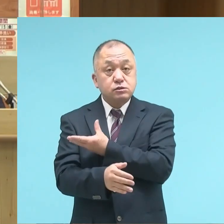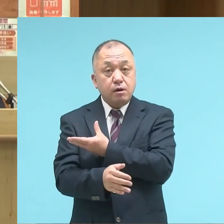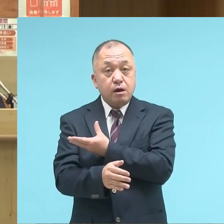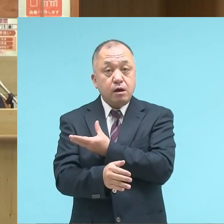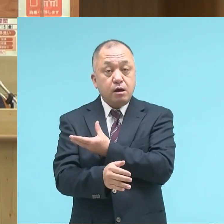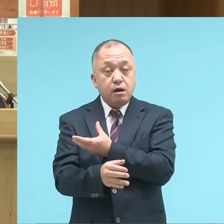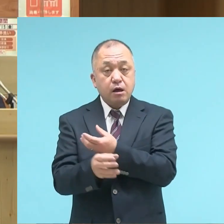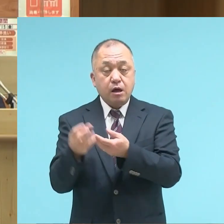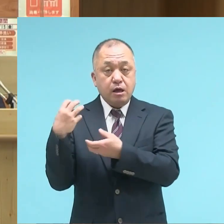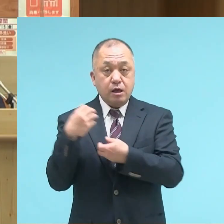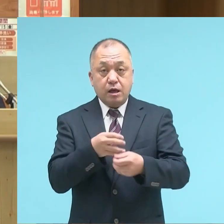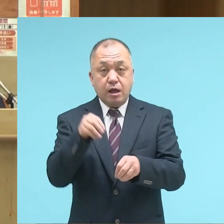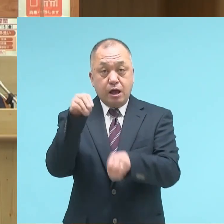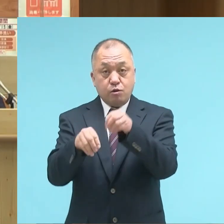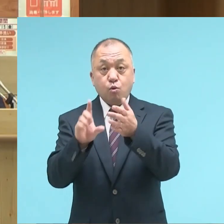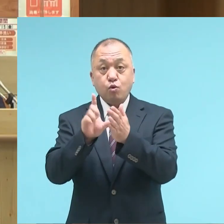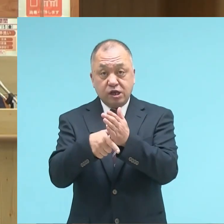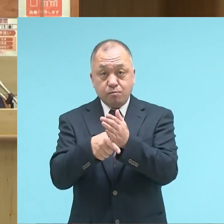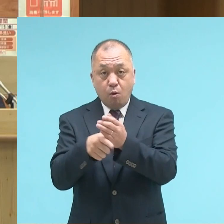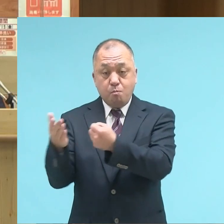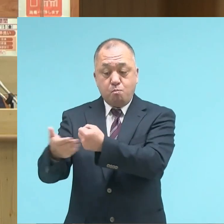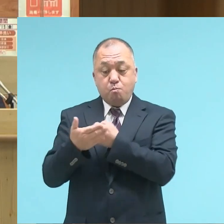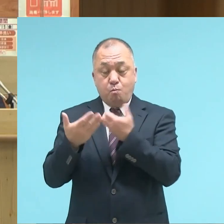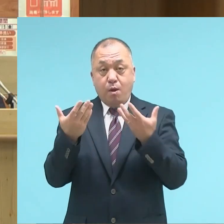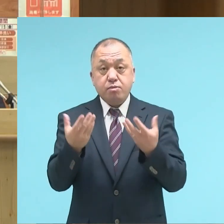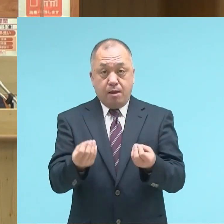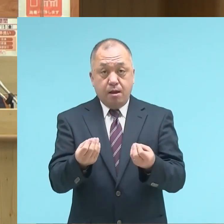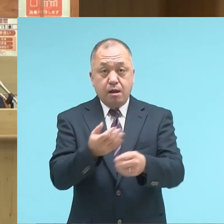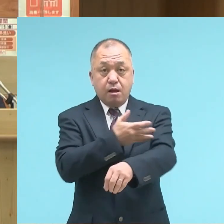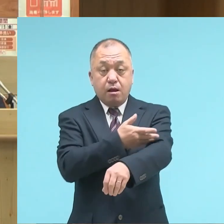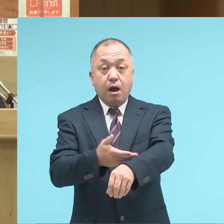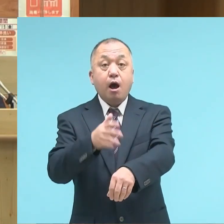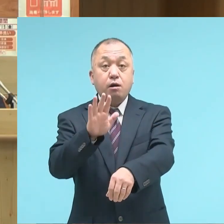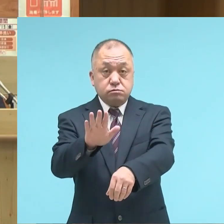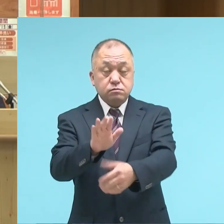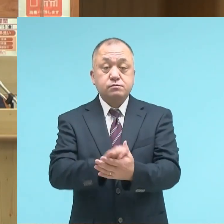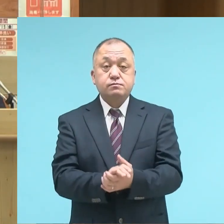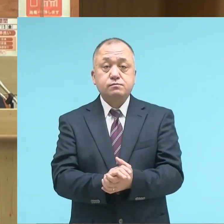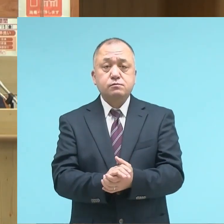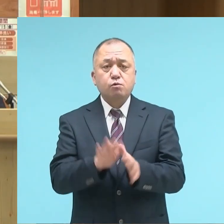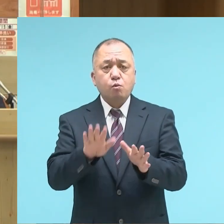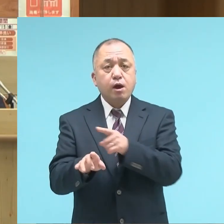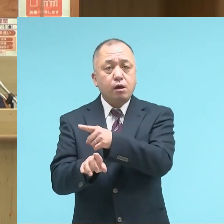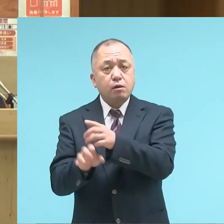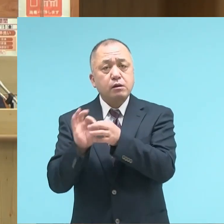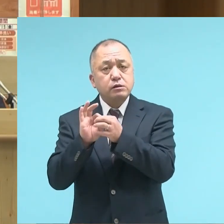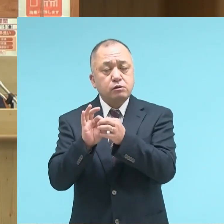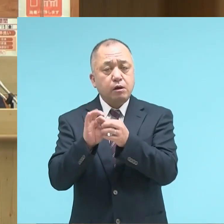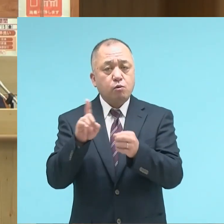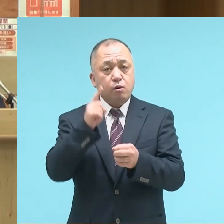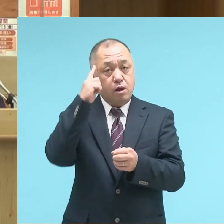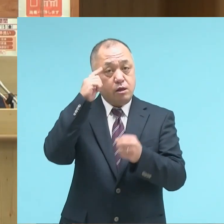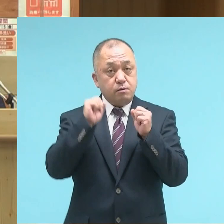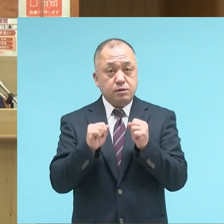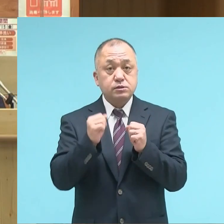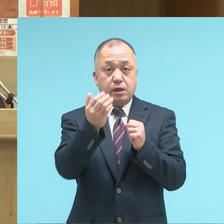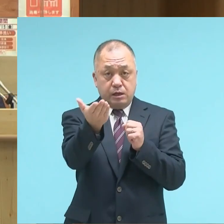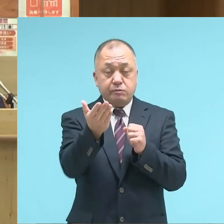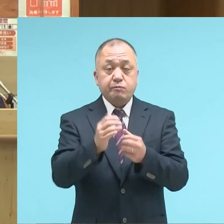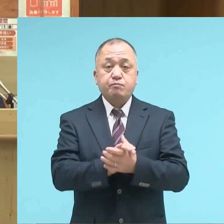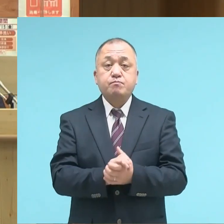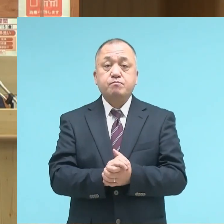ですね、支援を受けたという経緯もありますけれども、今回の件についてはどのように認められていますでしょうか。 はい、